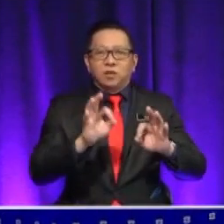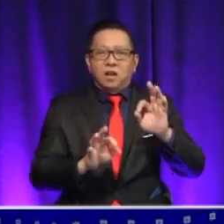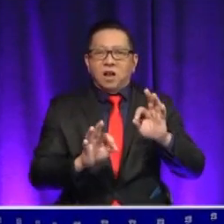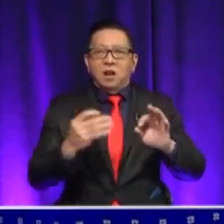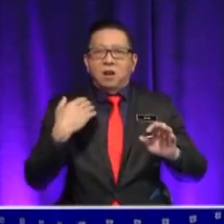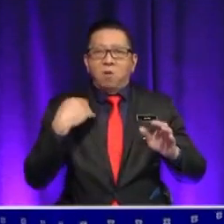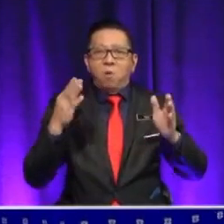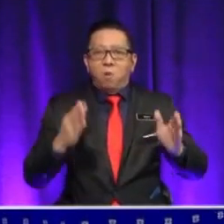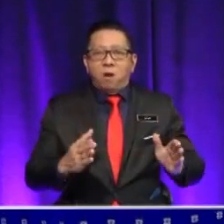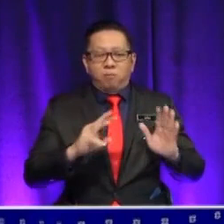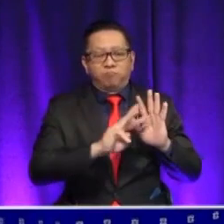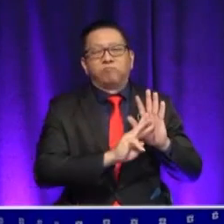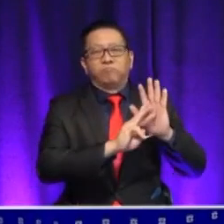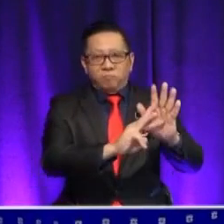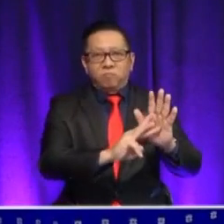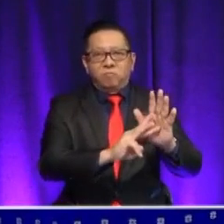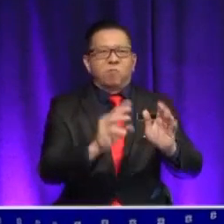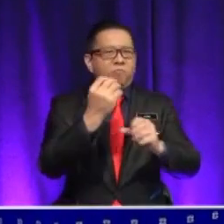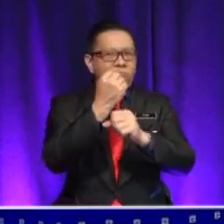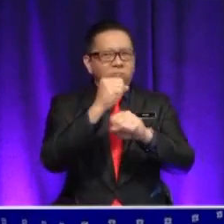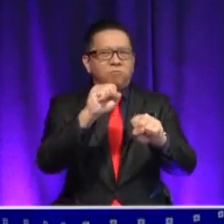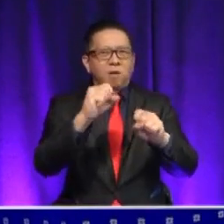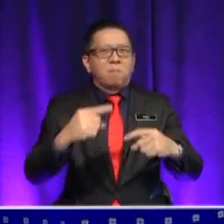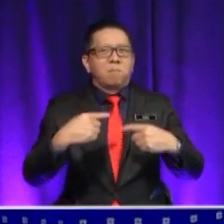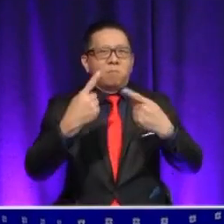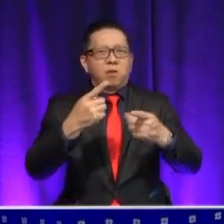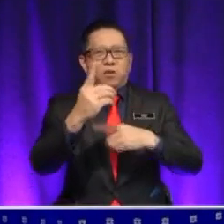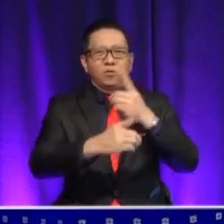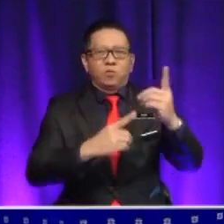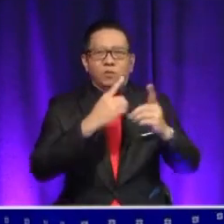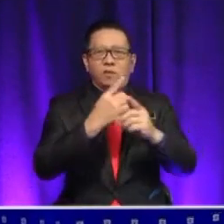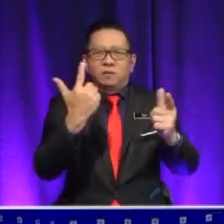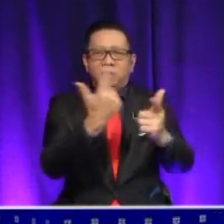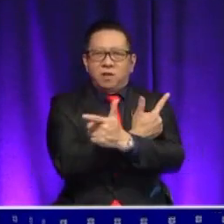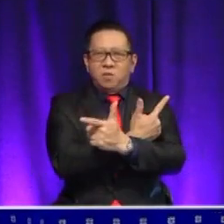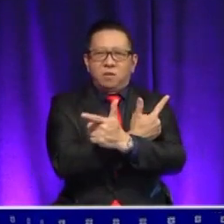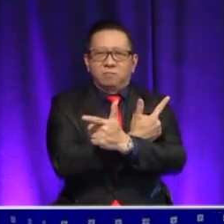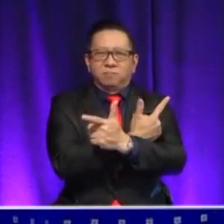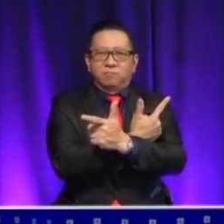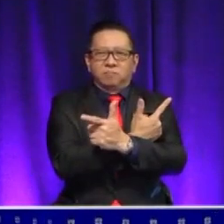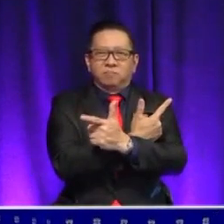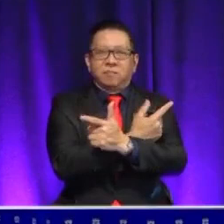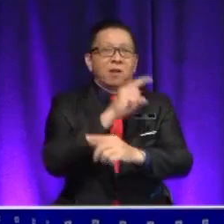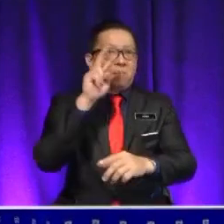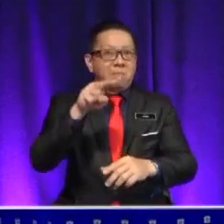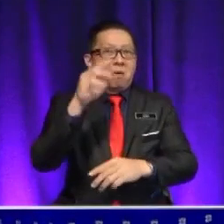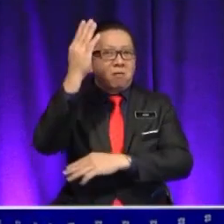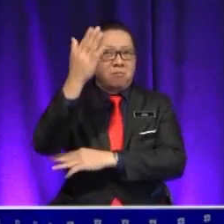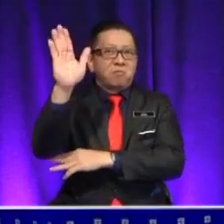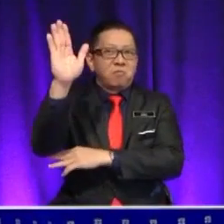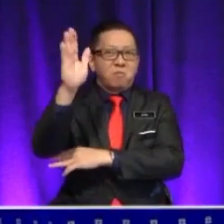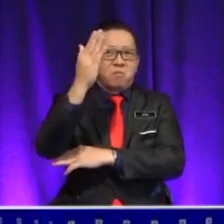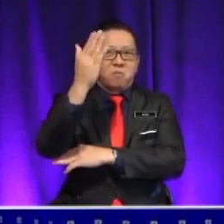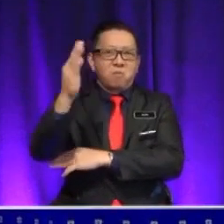Malaysia. Okey, di peringkat antarabangsa ataupun di peringkat dunia, pastinya jalur gemilang itu memberikan